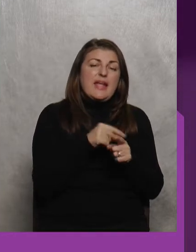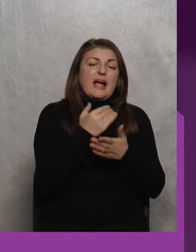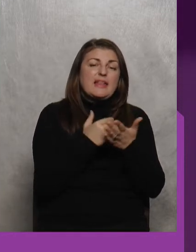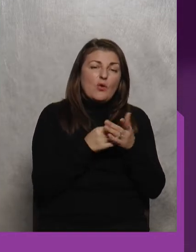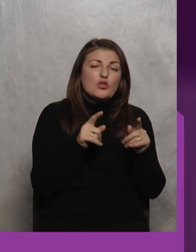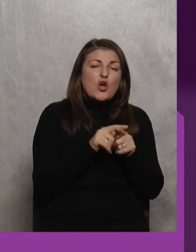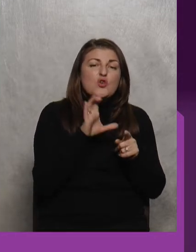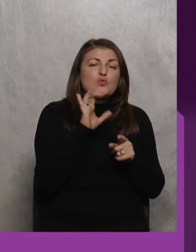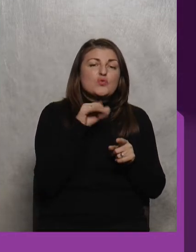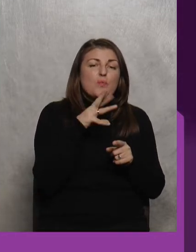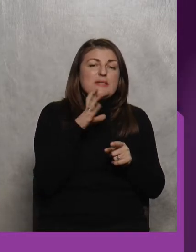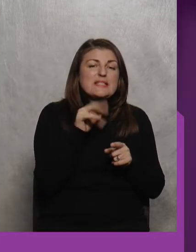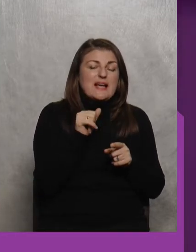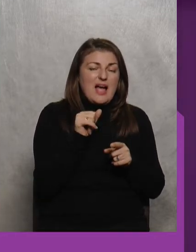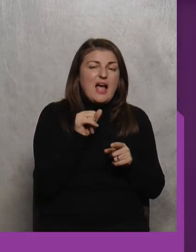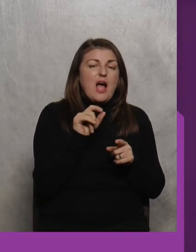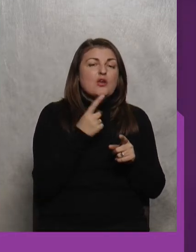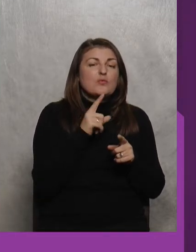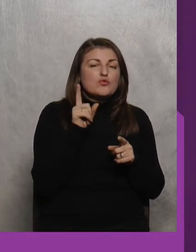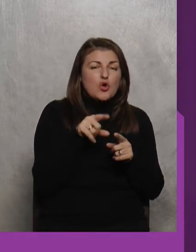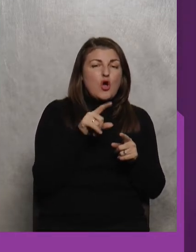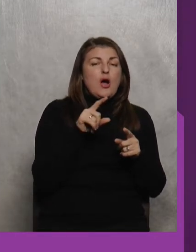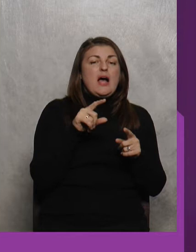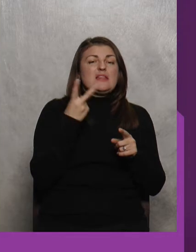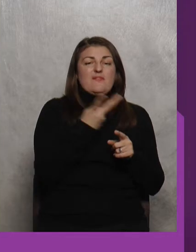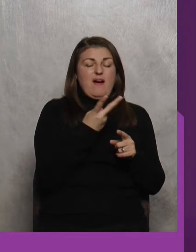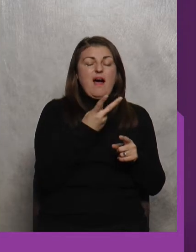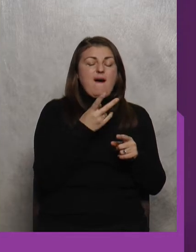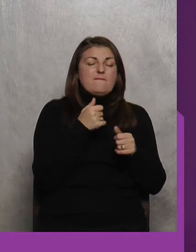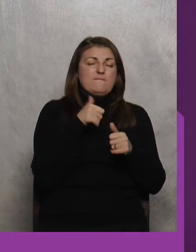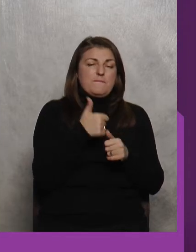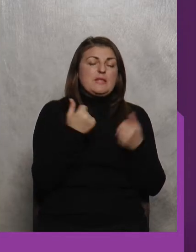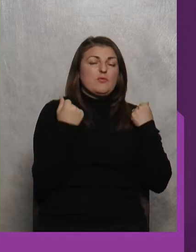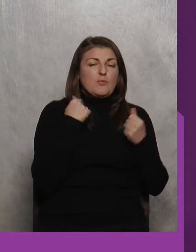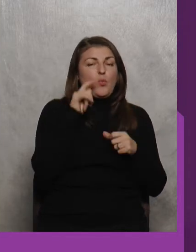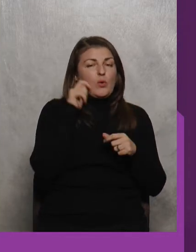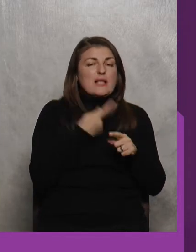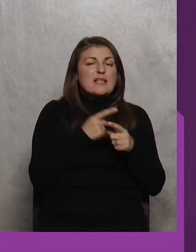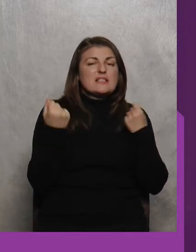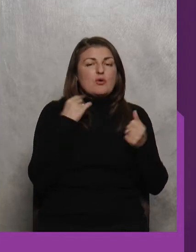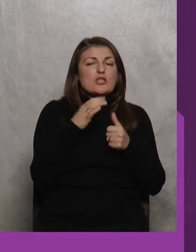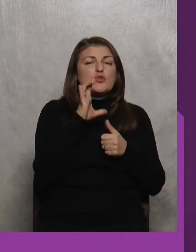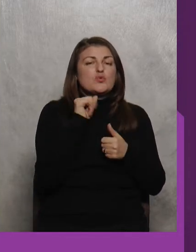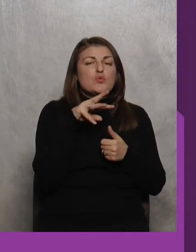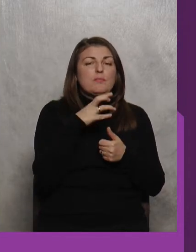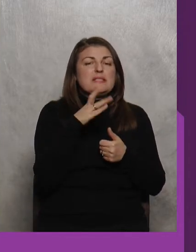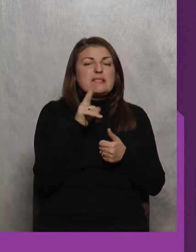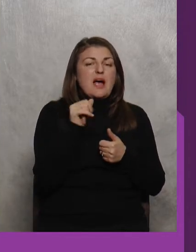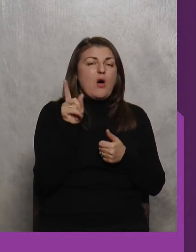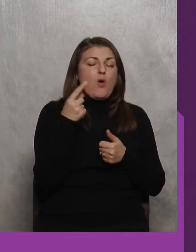сказати, сумська у нас, тому що два провідних спортсмена України – це являються спортсменами із Сумської